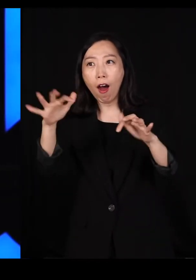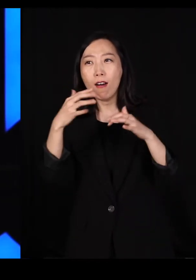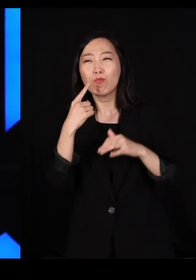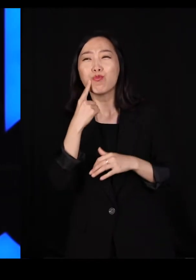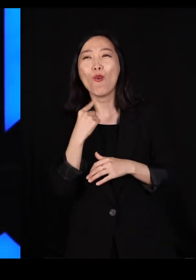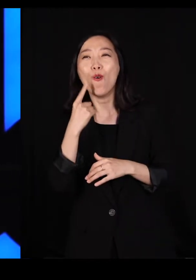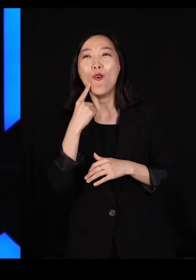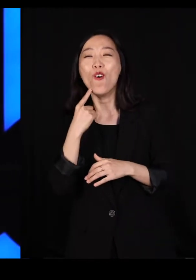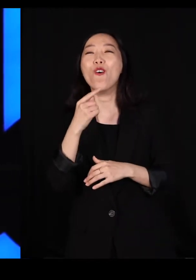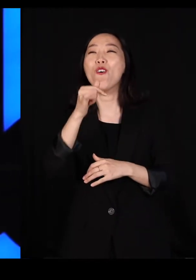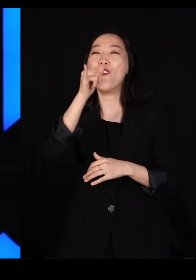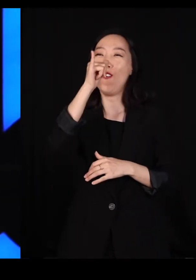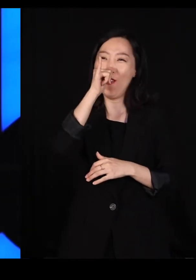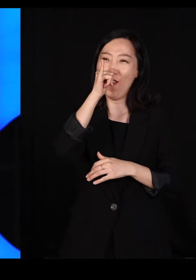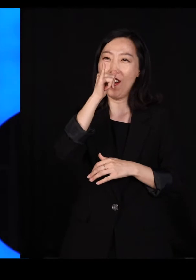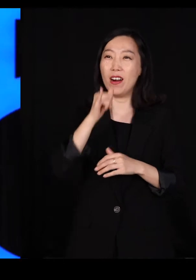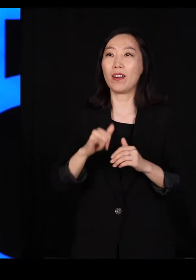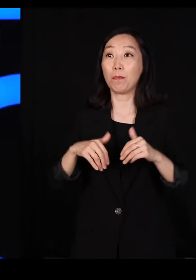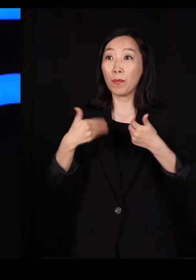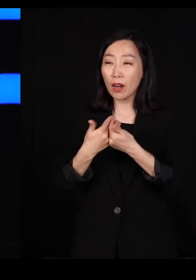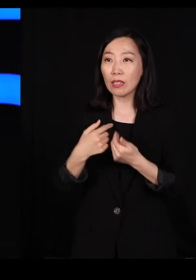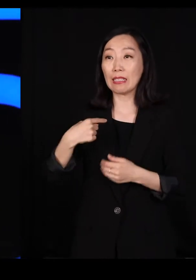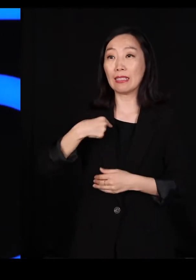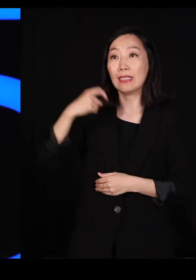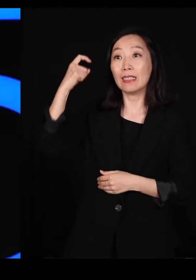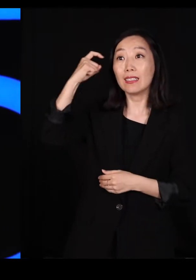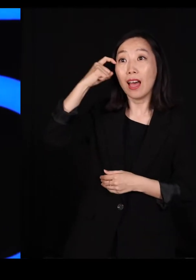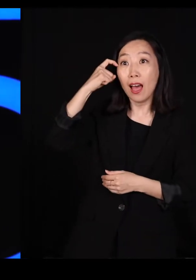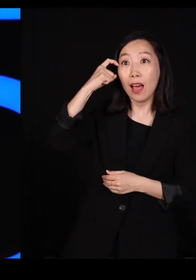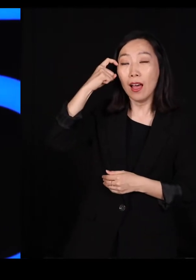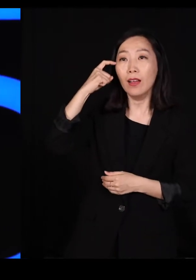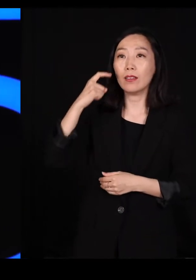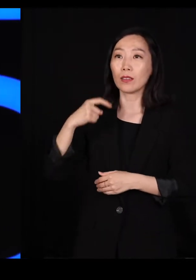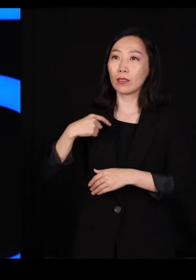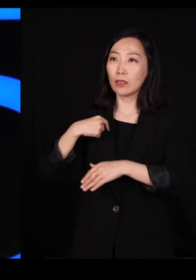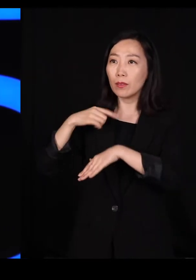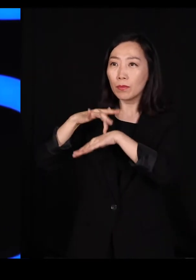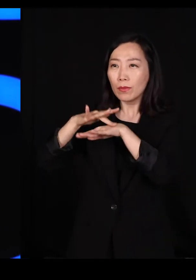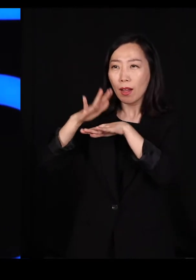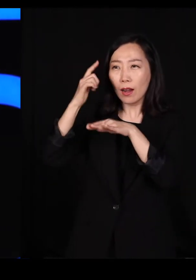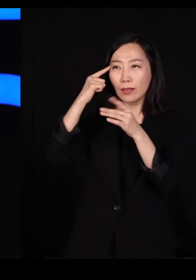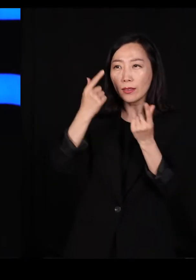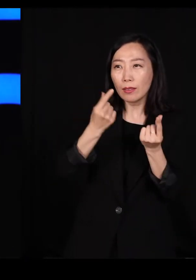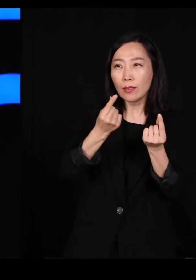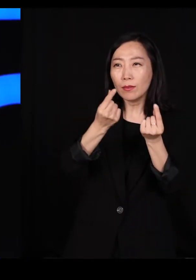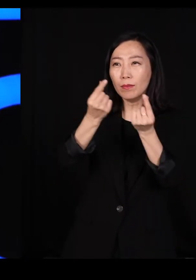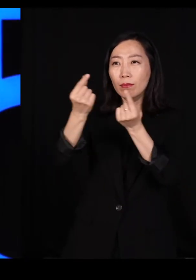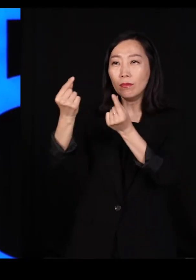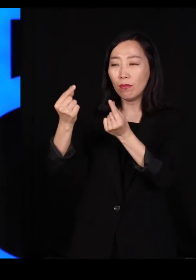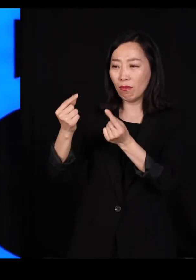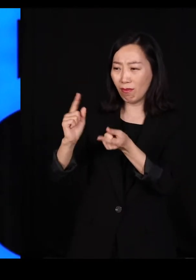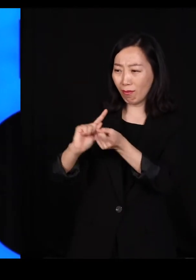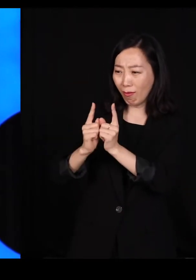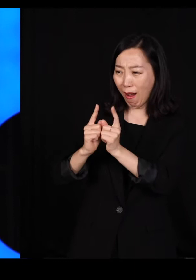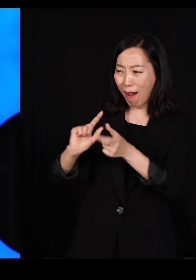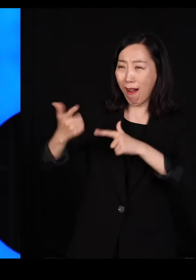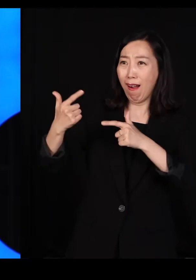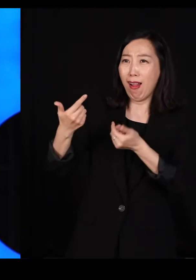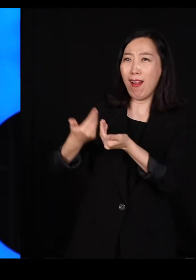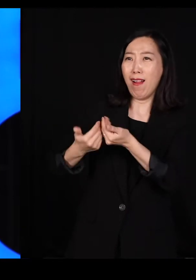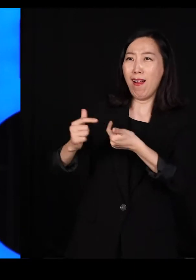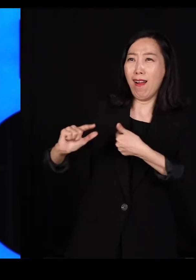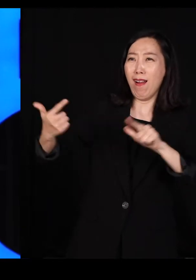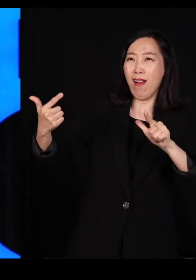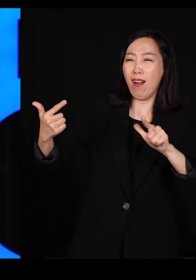사는 건 좋습니다. 근데 반면에 내 생각이라든지 내 습관이라든지 이런 게 너무 다른 사람과